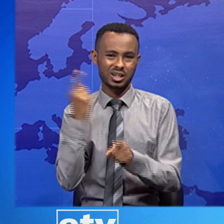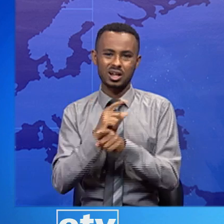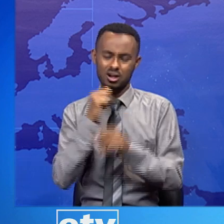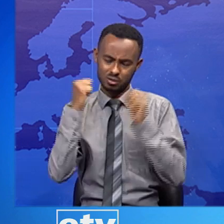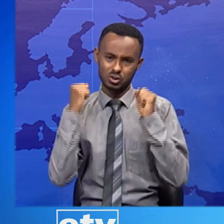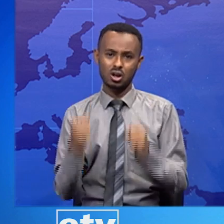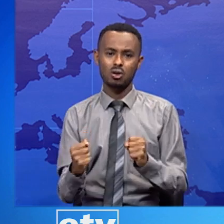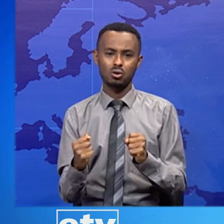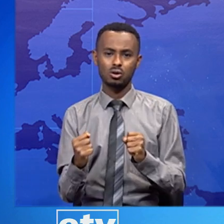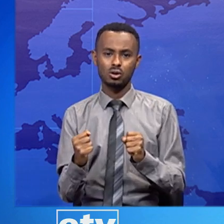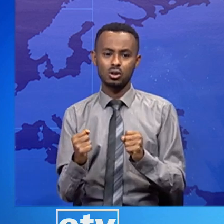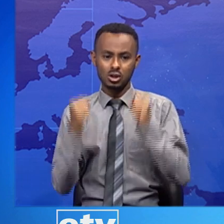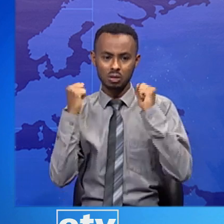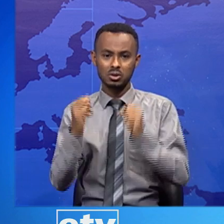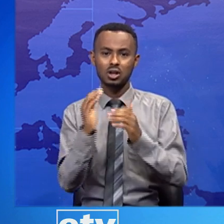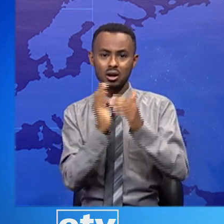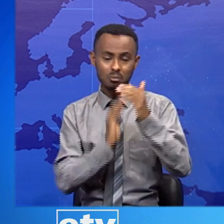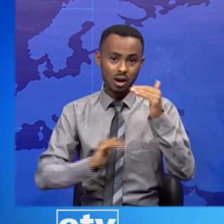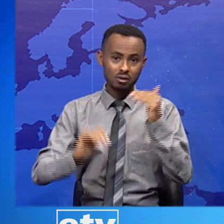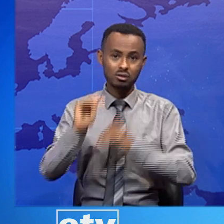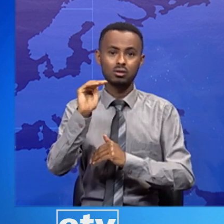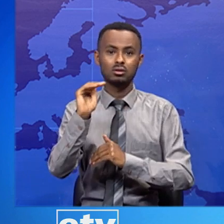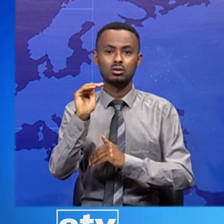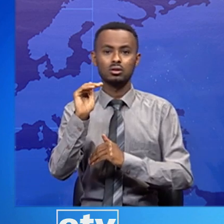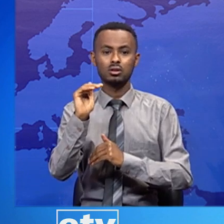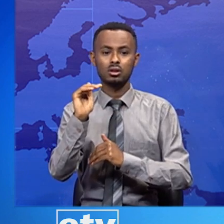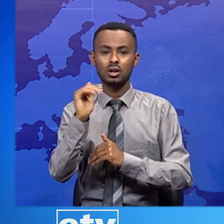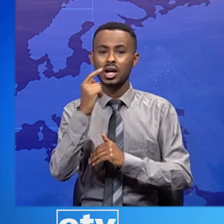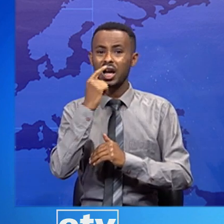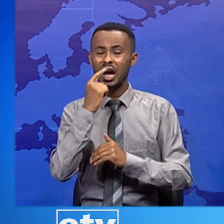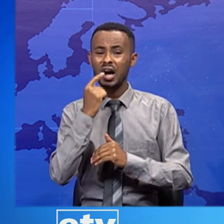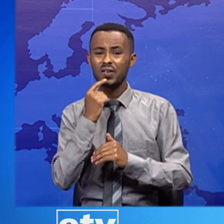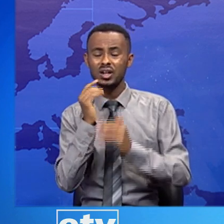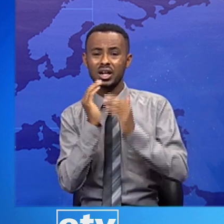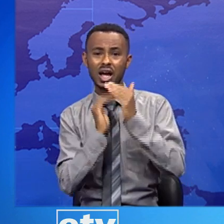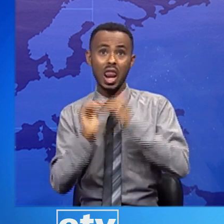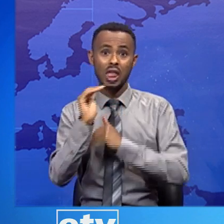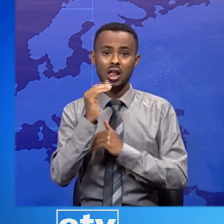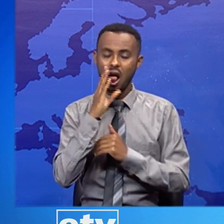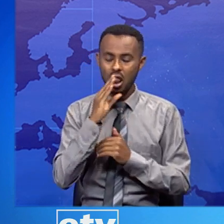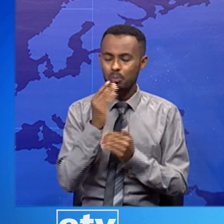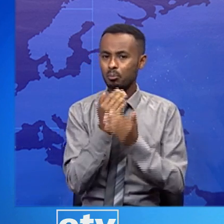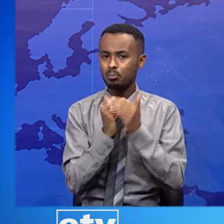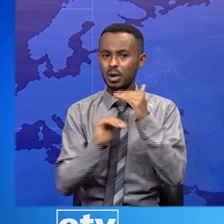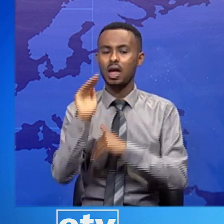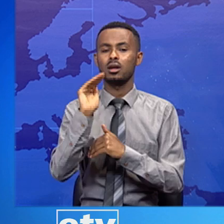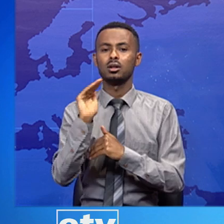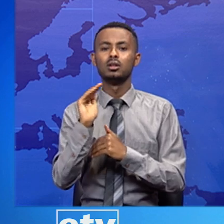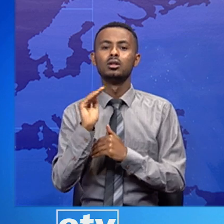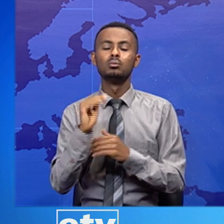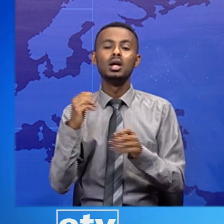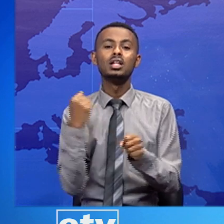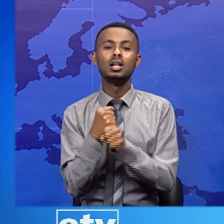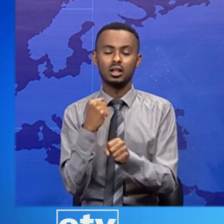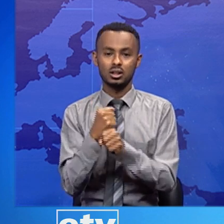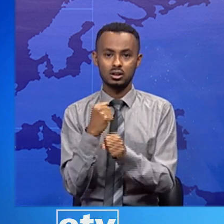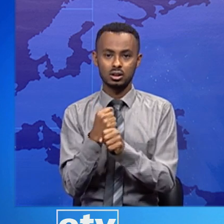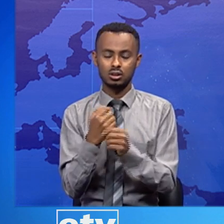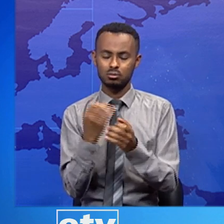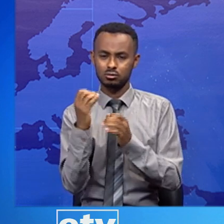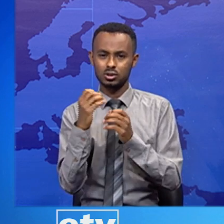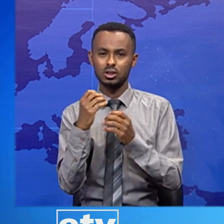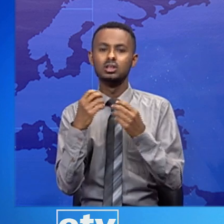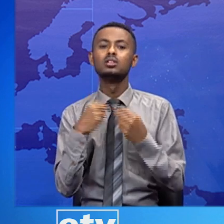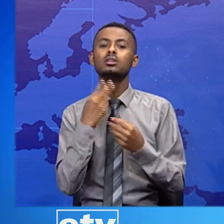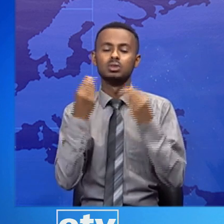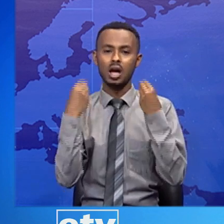ተገቢ አይደለም ይችላል ከመቻልም አልፈው ካፈቀላጤ ንግግር በላይ በድርጊት